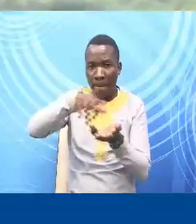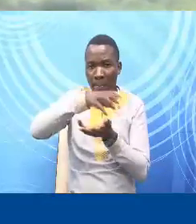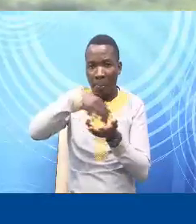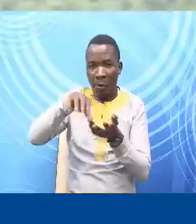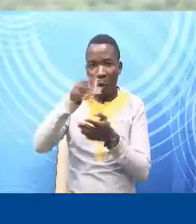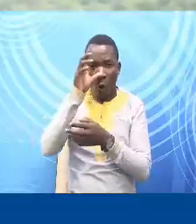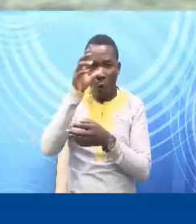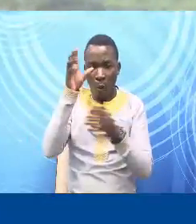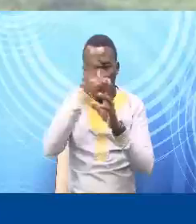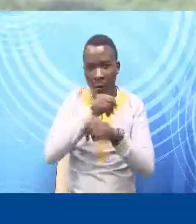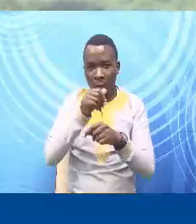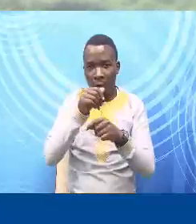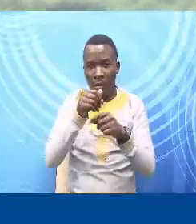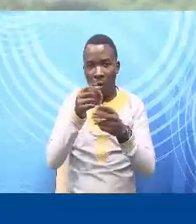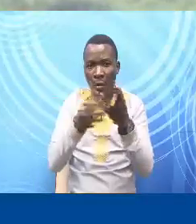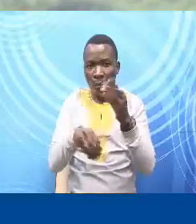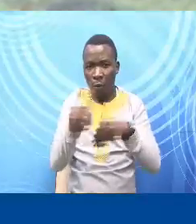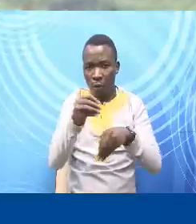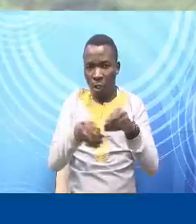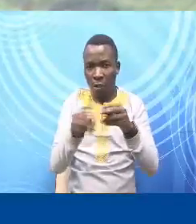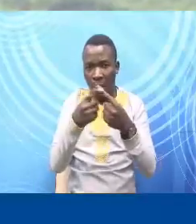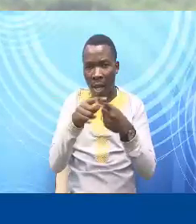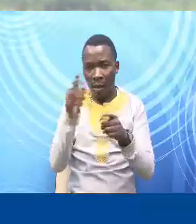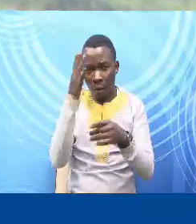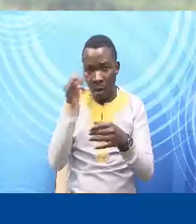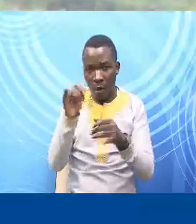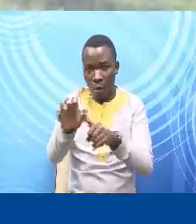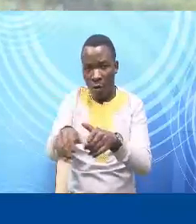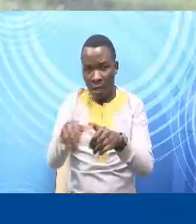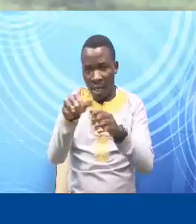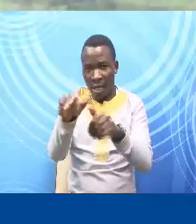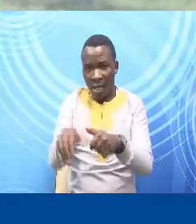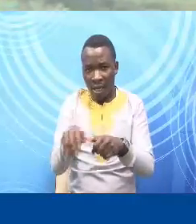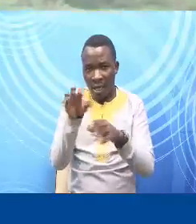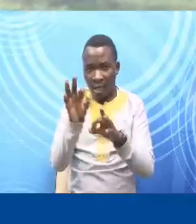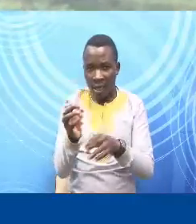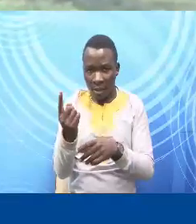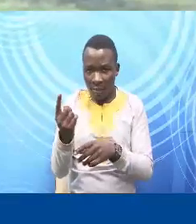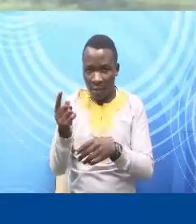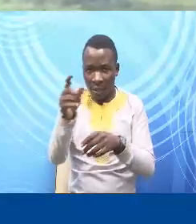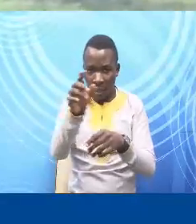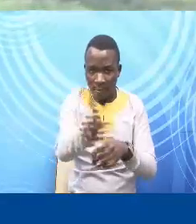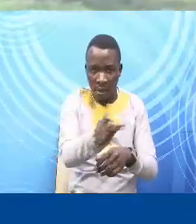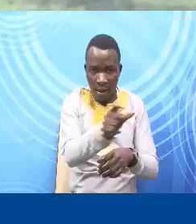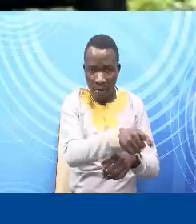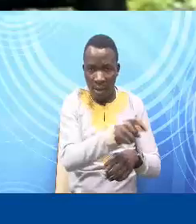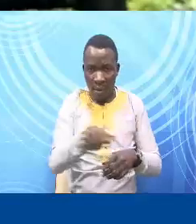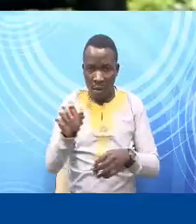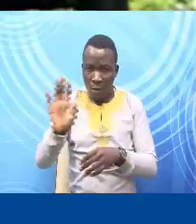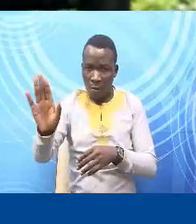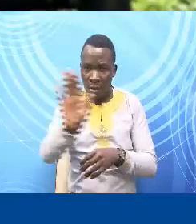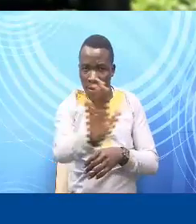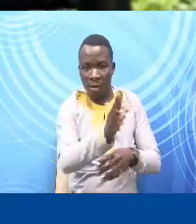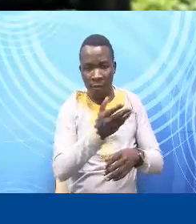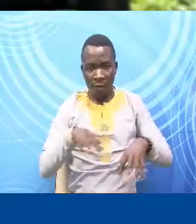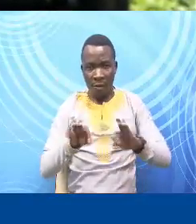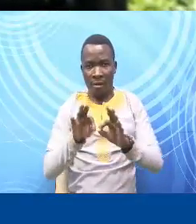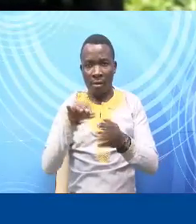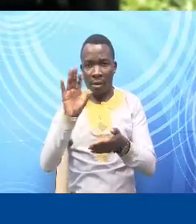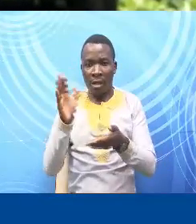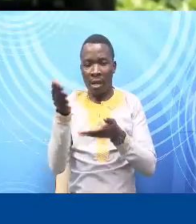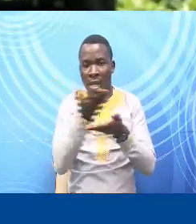ukabona nta musaruro. Ariko kuko asigaye ari igihingwa kimwe duhinga ukwacyo ikindi ukwacyo, rwose bifite akamaro cyane. Agana BTNT